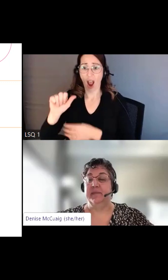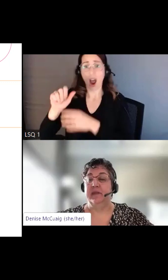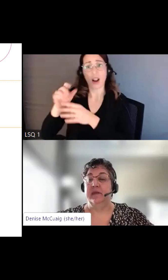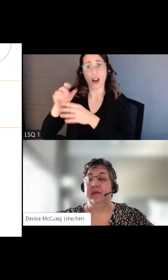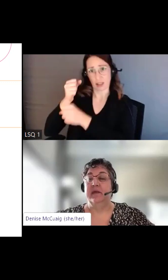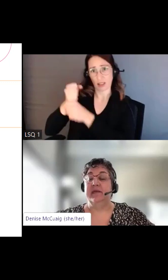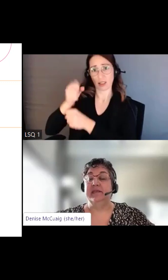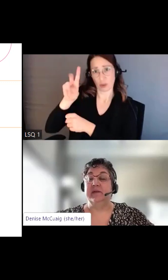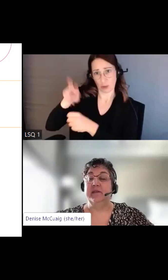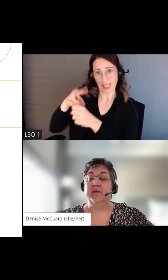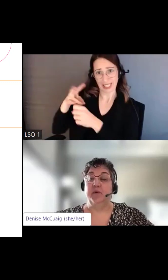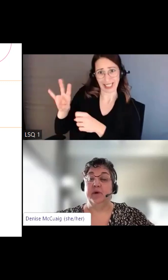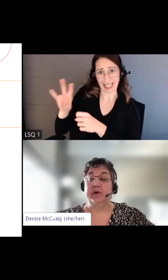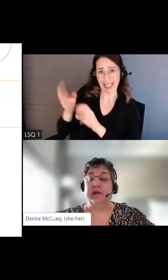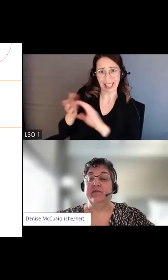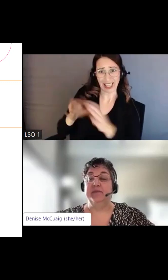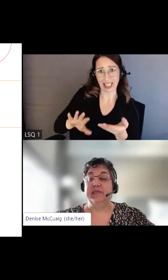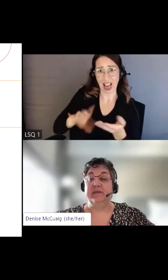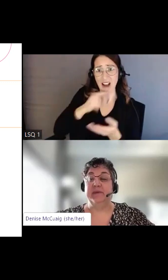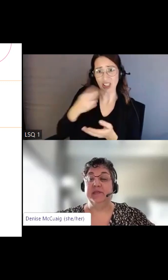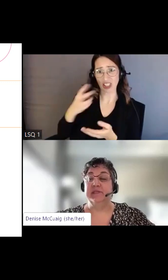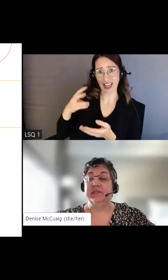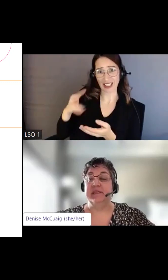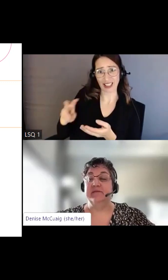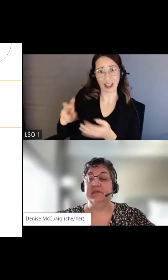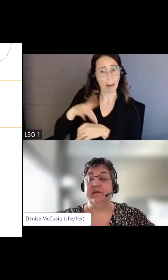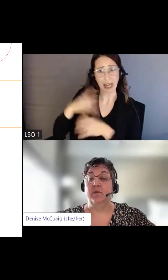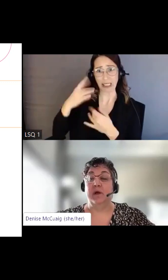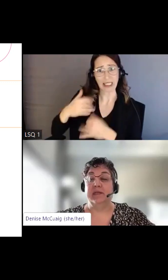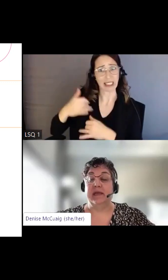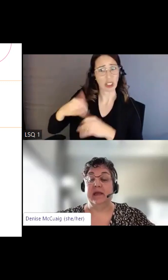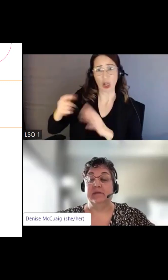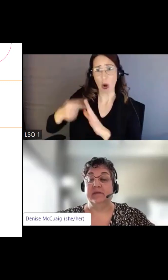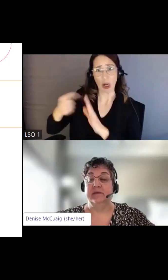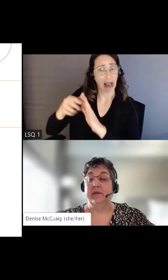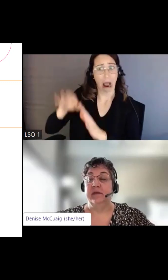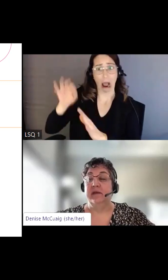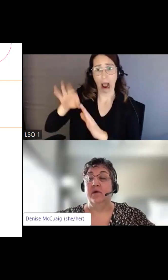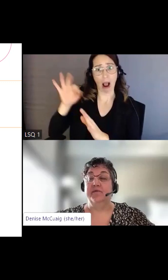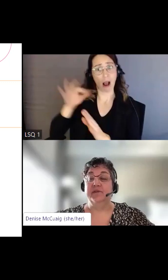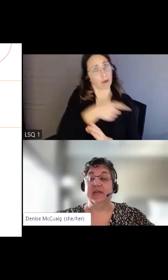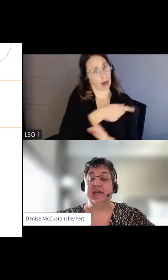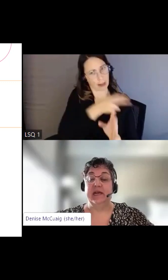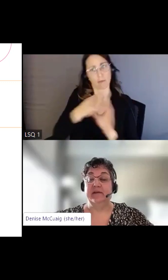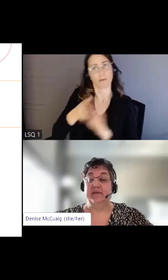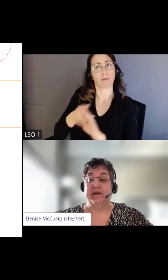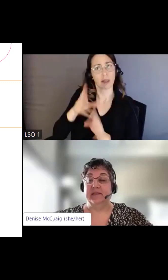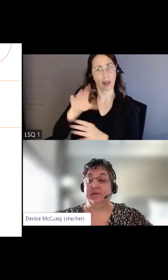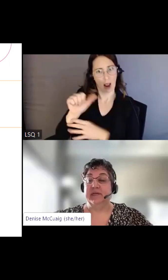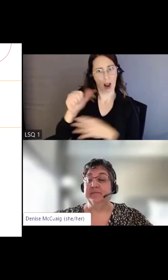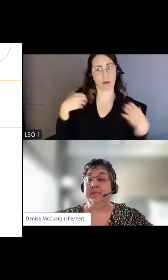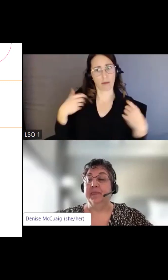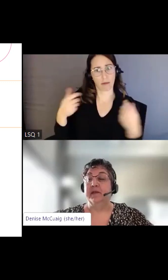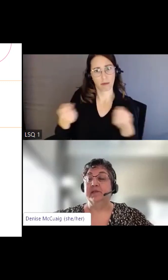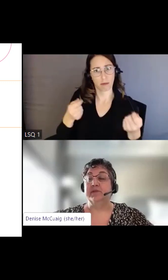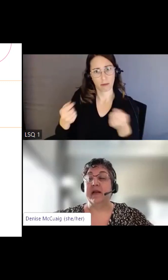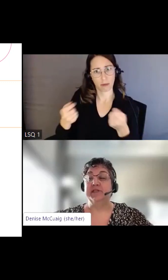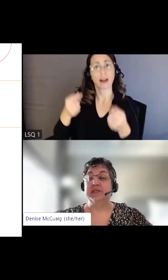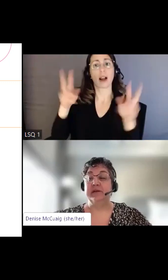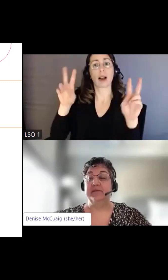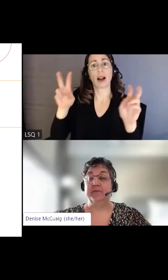conseil d'administration du conseil Safety Quality sur patients, Oversight